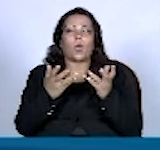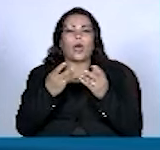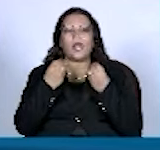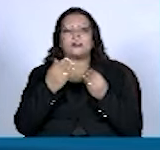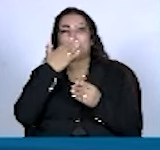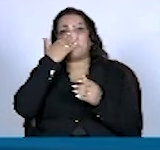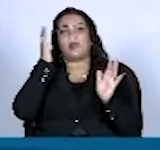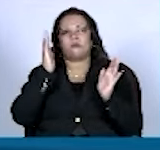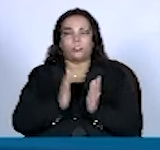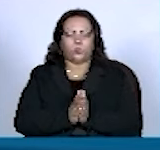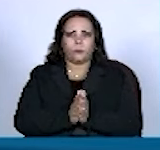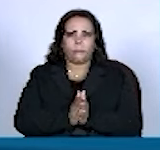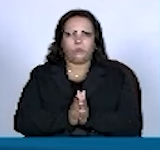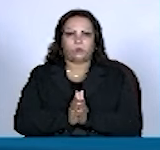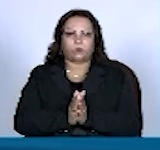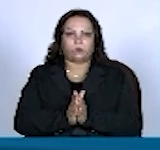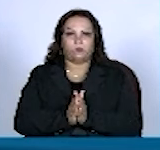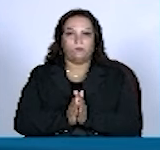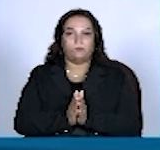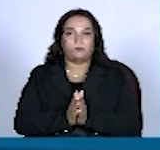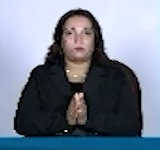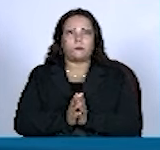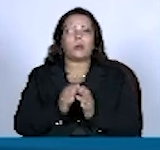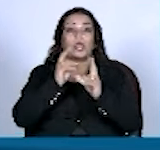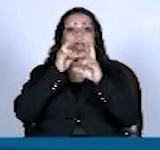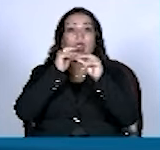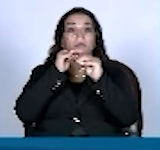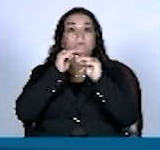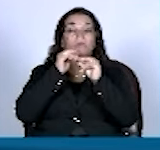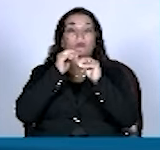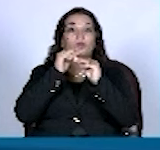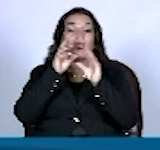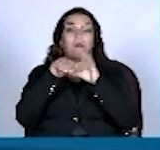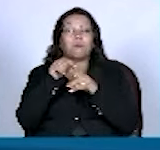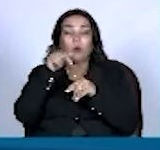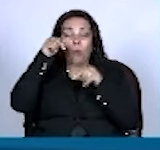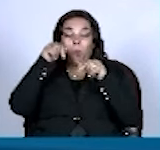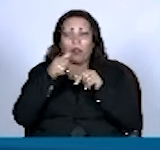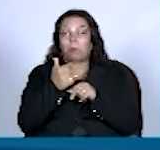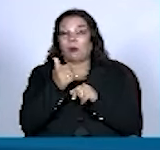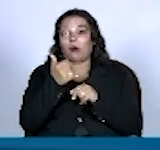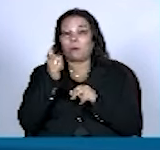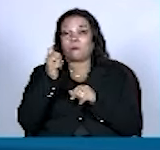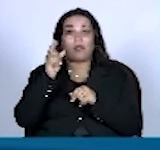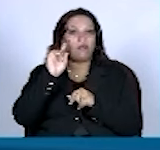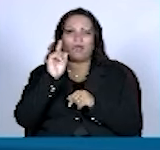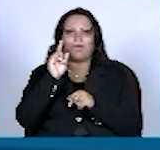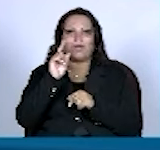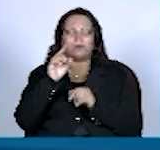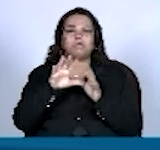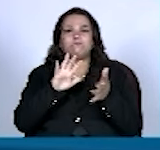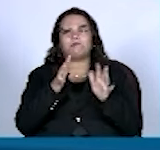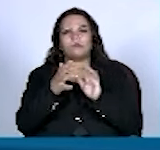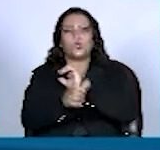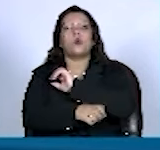اسرائيل ضد ايران الكلام ده مش وليد الامس ولا اليوم لكنه بقله